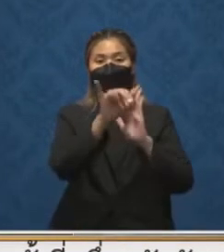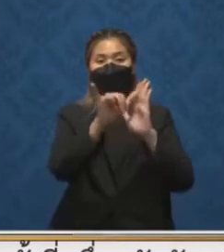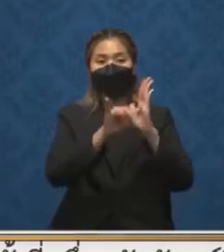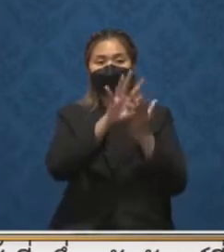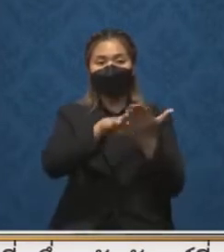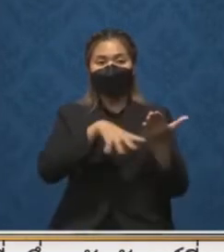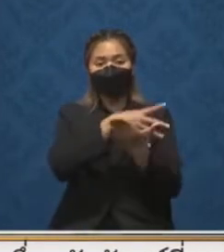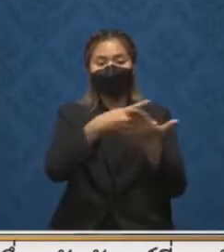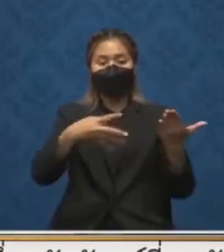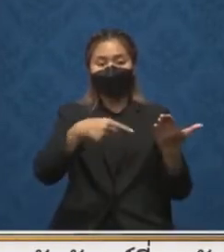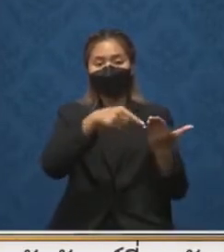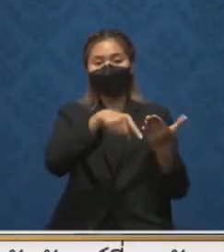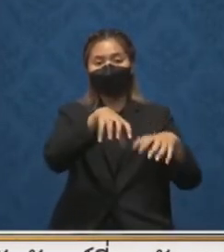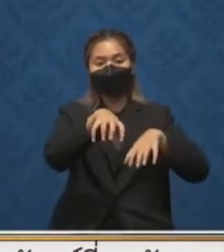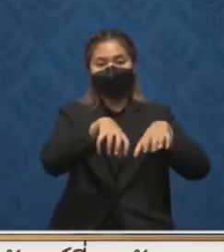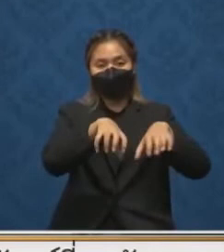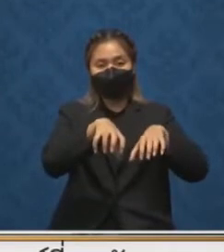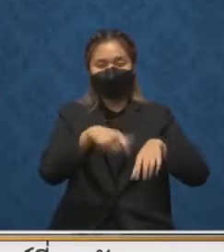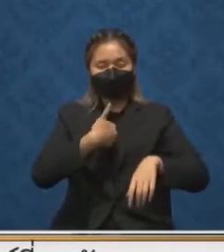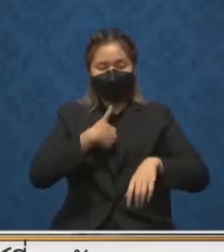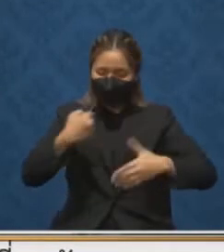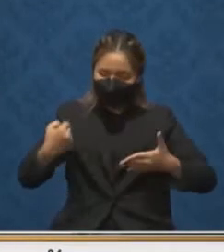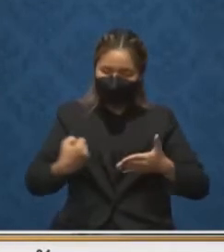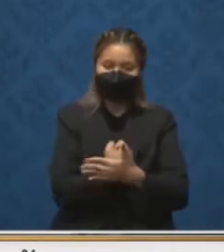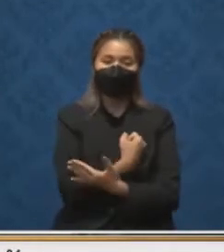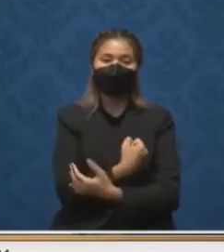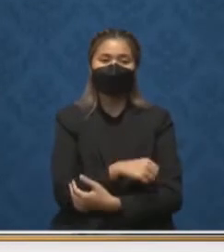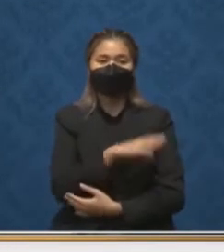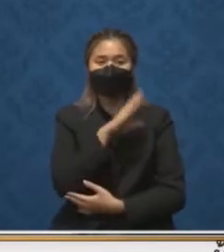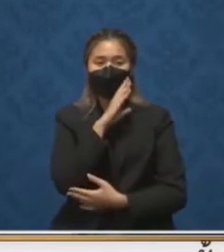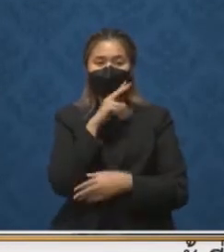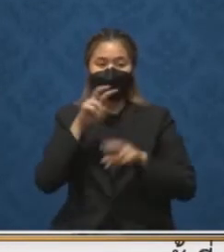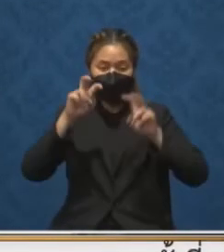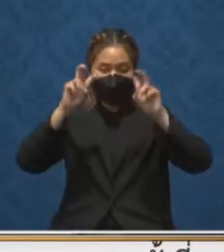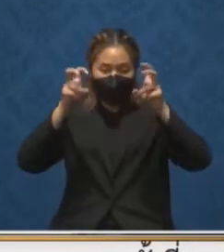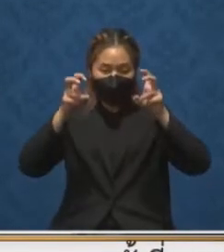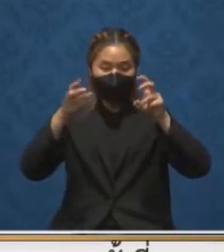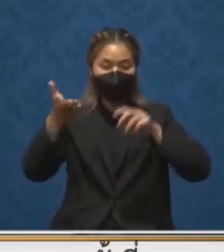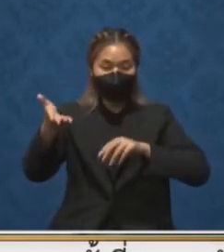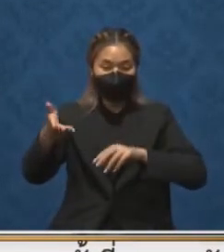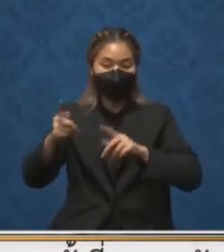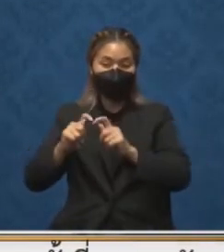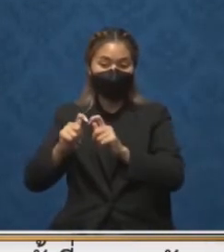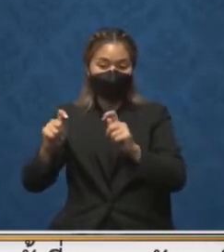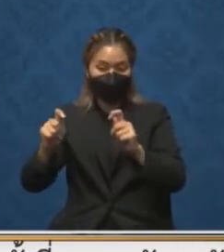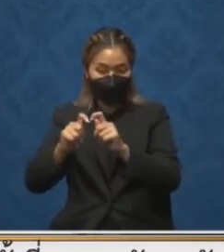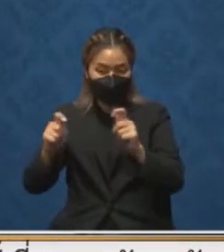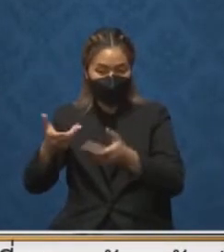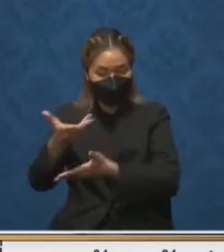กเลยมัมกรัมาว่าจิ ๆ แลว เสรจด้ายนหนฮว่าหวข้อททานศึษานี่ดีมากเลยนะครับ